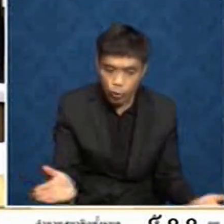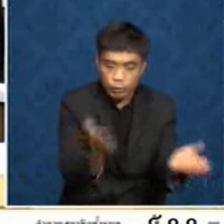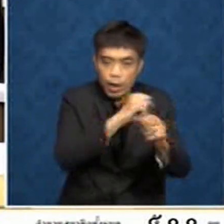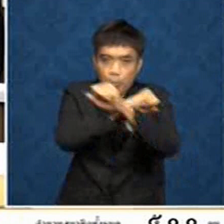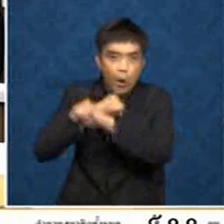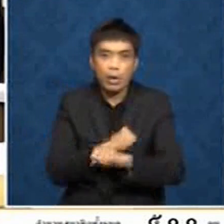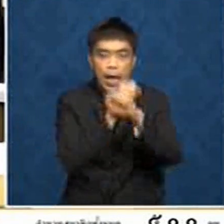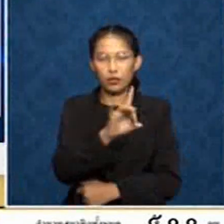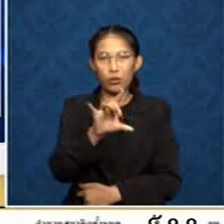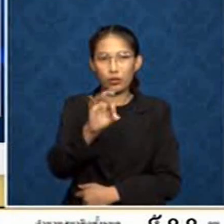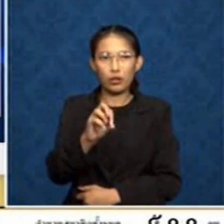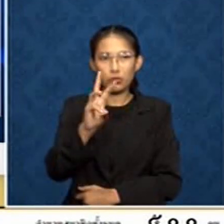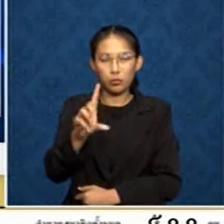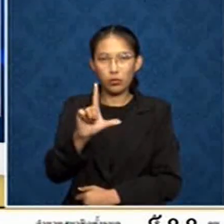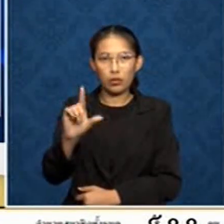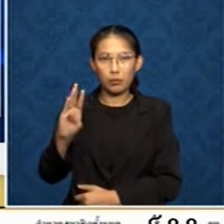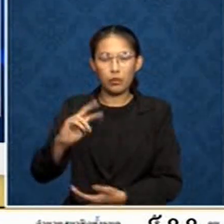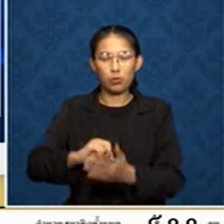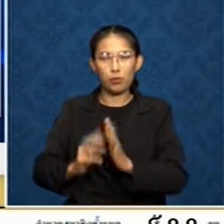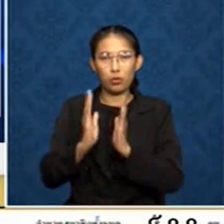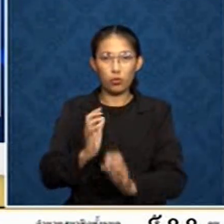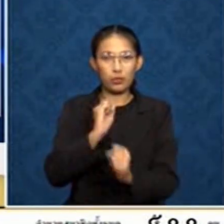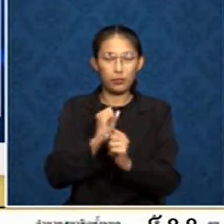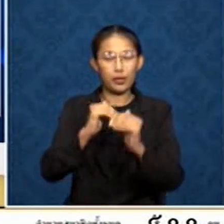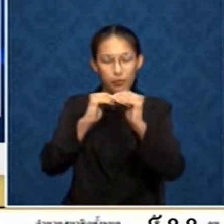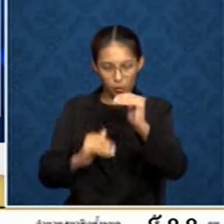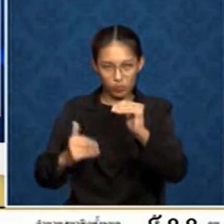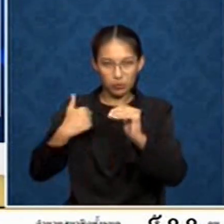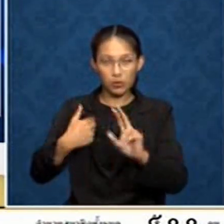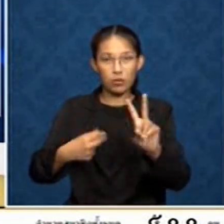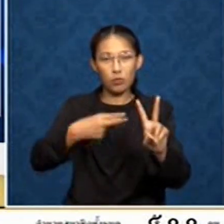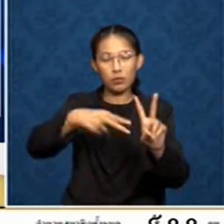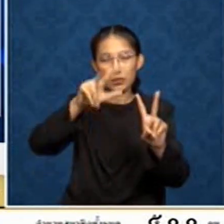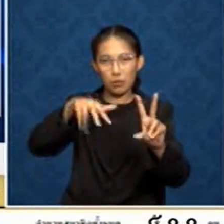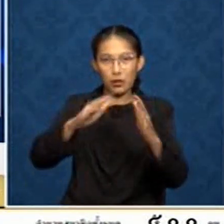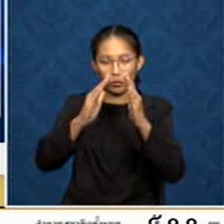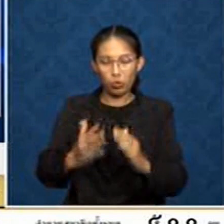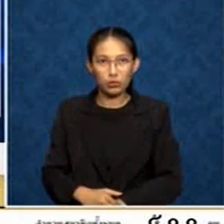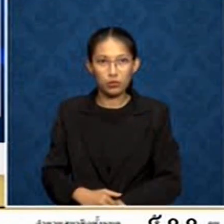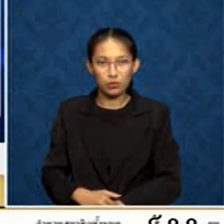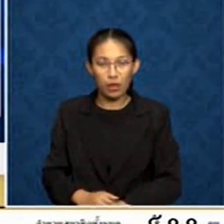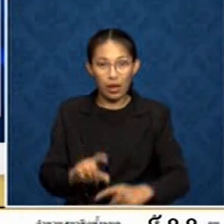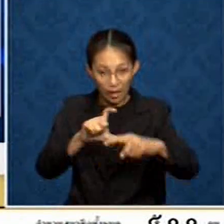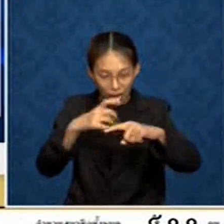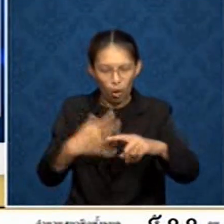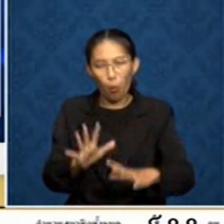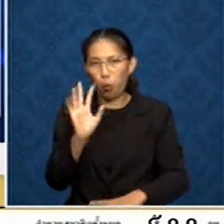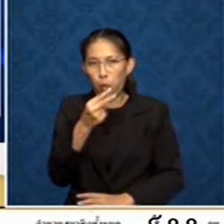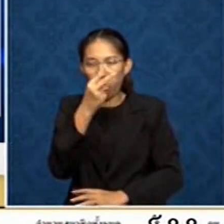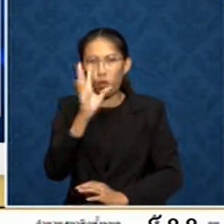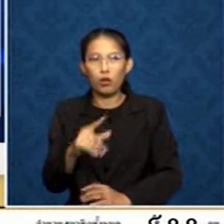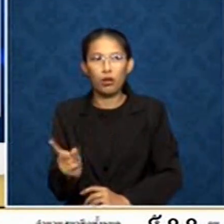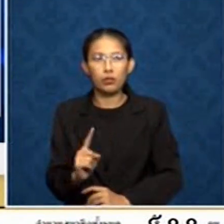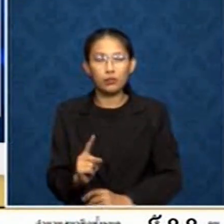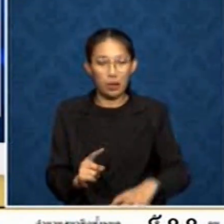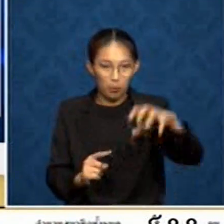91%ของโรงพยาบาลทั่วประเทศมีกำลังคนต่ำกว่ามาตรฐานขั้นต่ำที่ควรจะมีส่วนทางด้าน